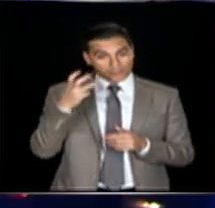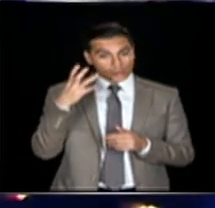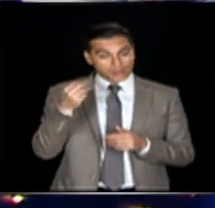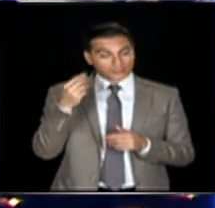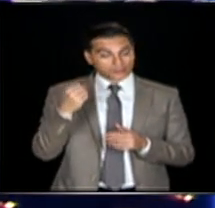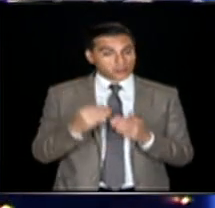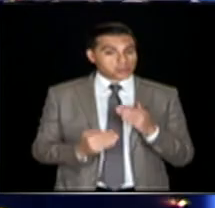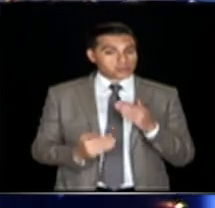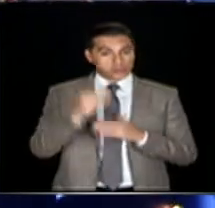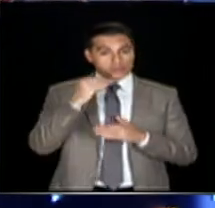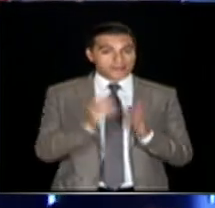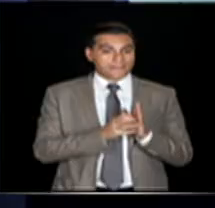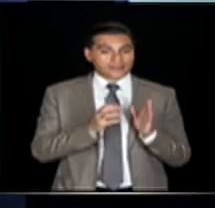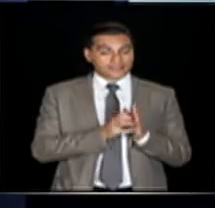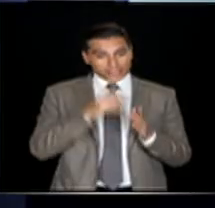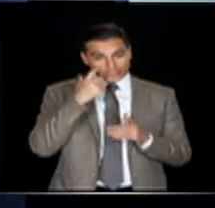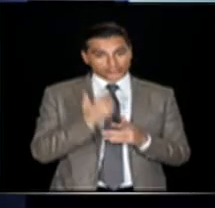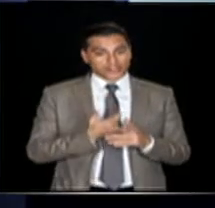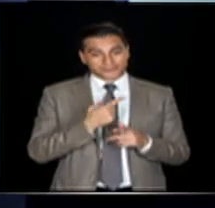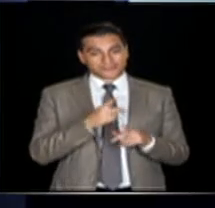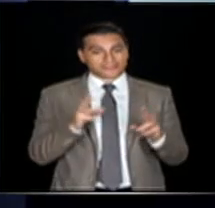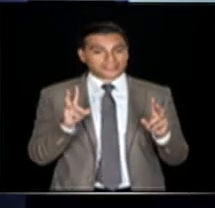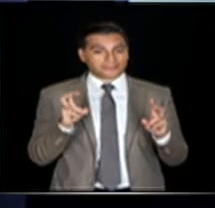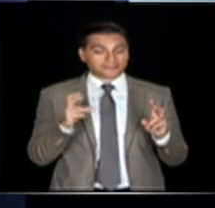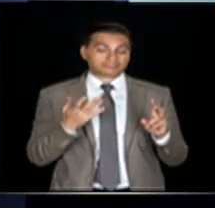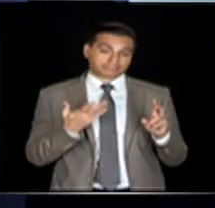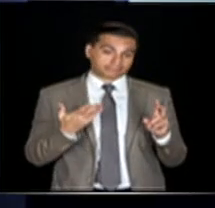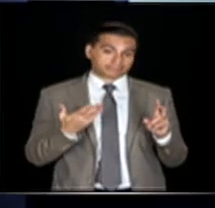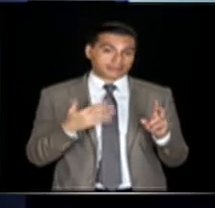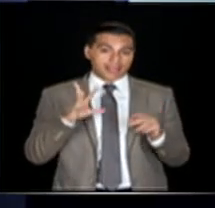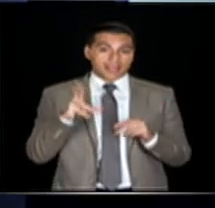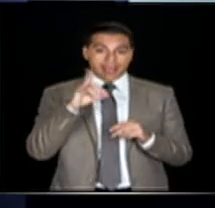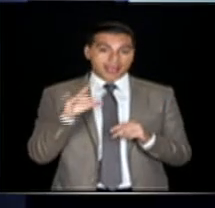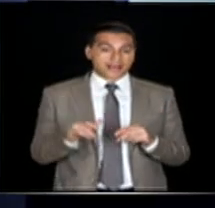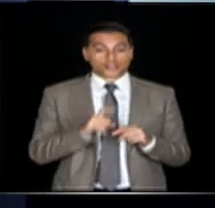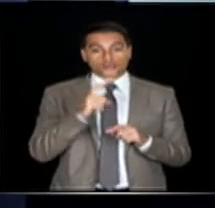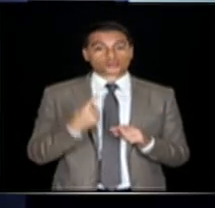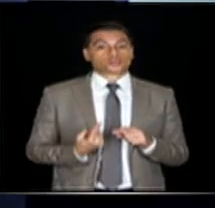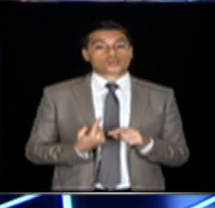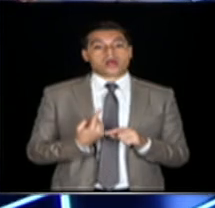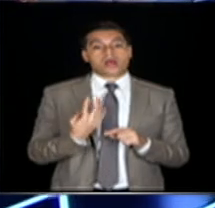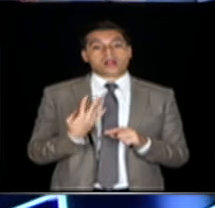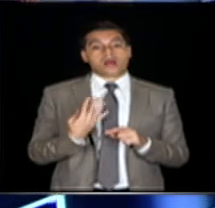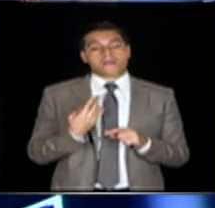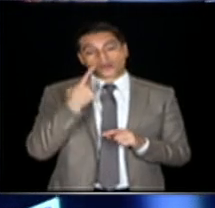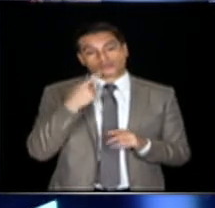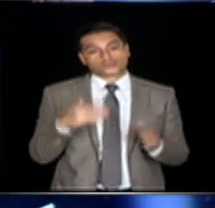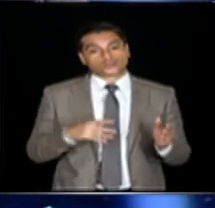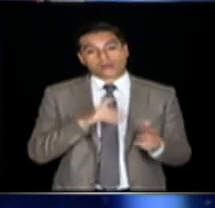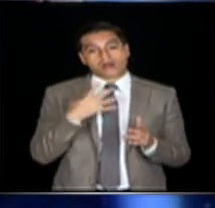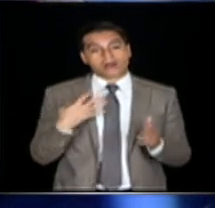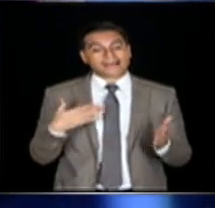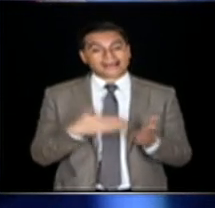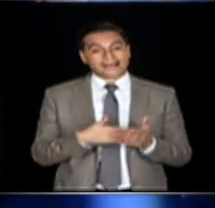عين شمس 70. هادي السؤال الرابع والأخير